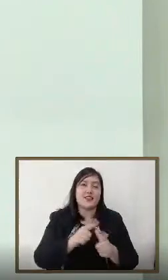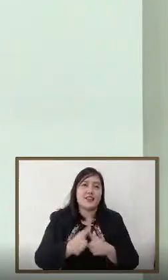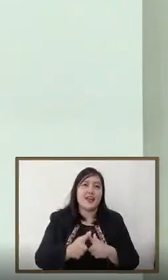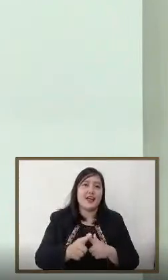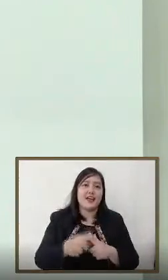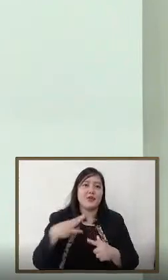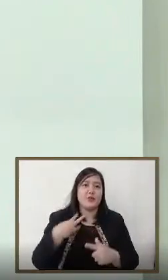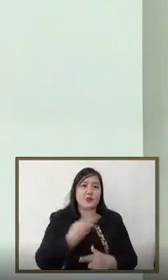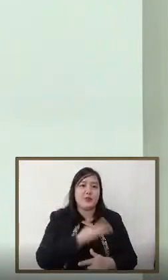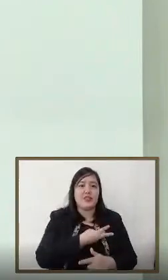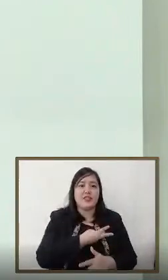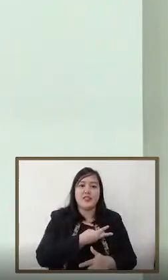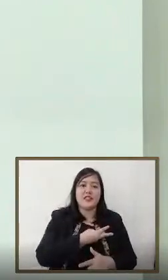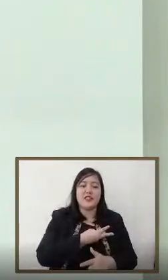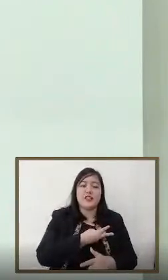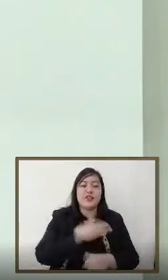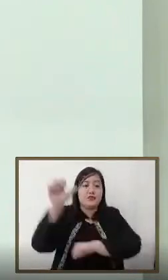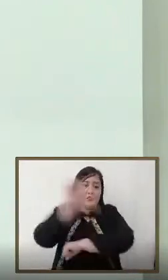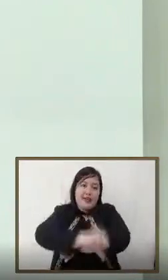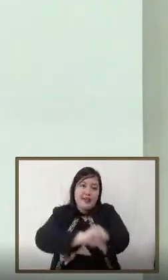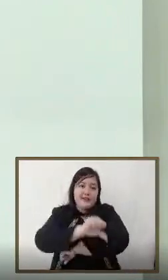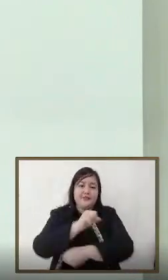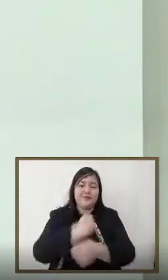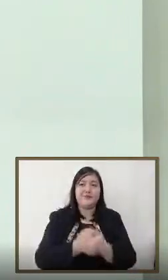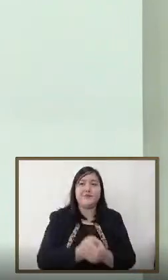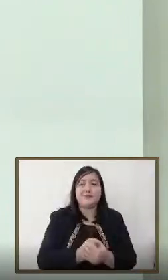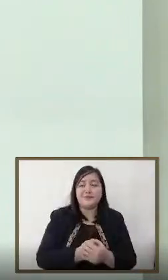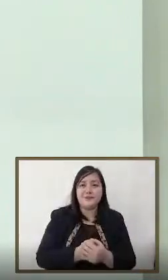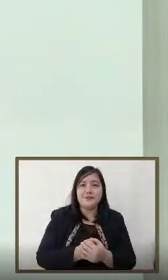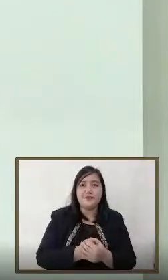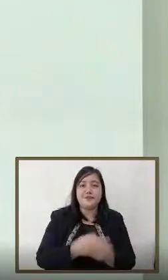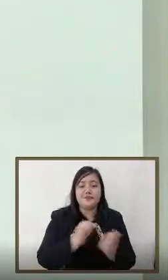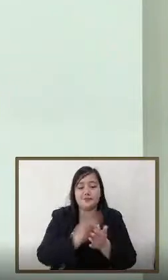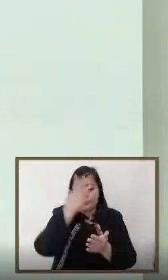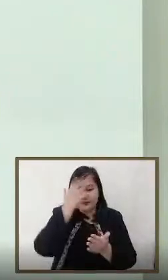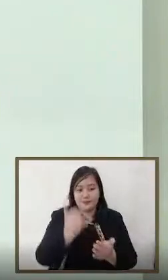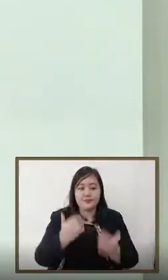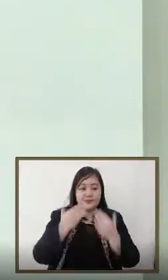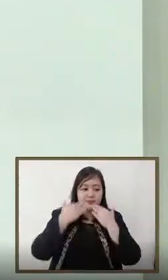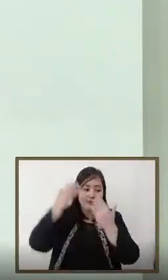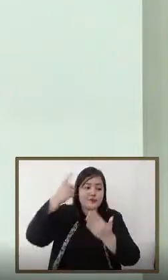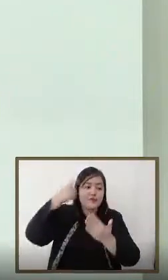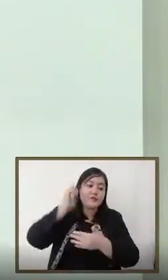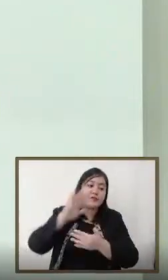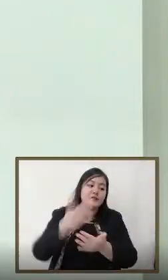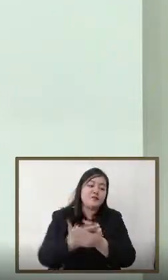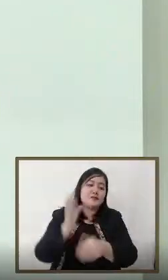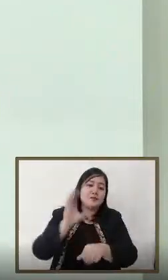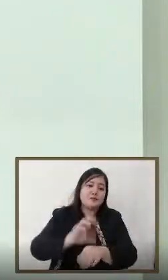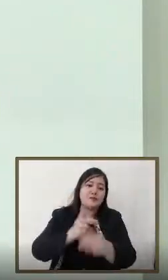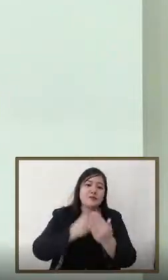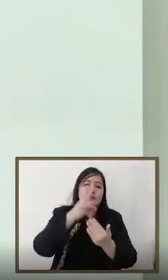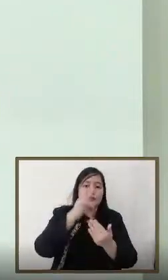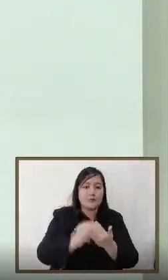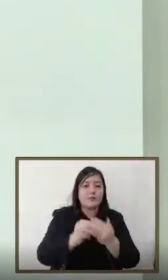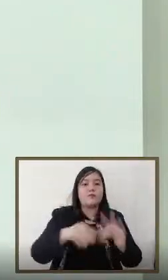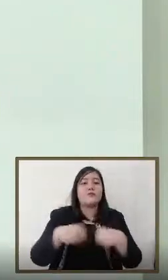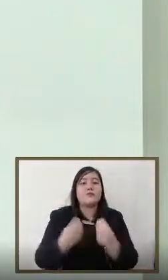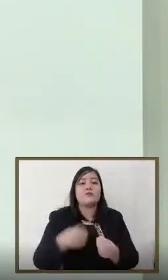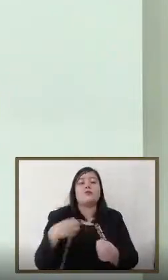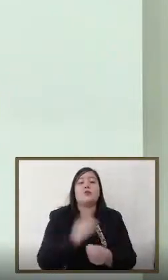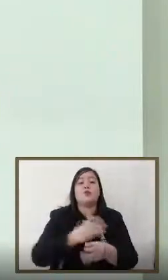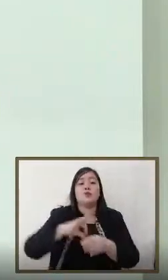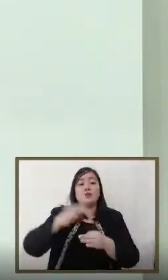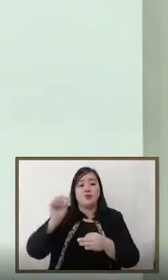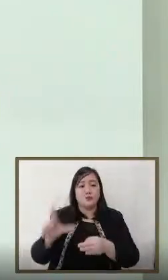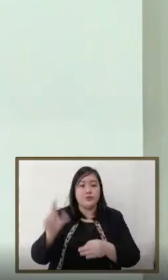ako doon, church programs, na talaga namang finifill yung lahat ng pangangailangan natin, bata, matanda, dalaga,